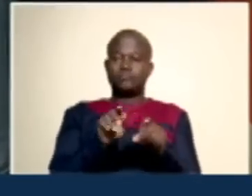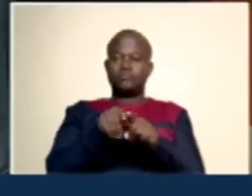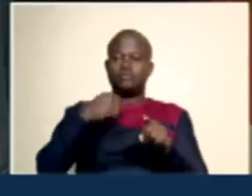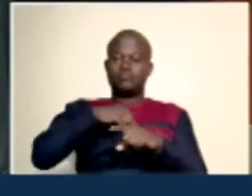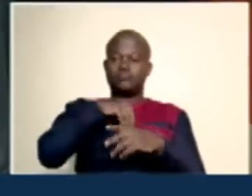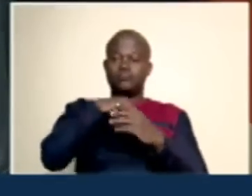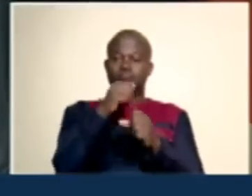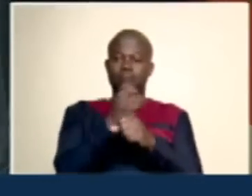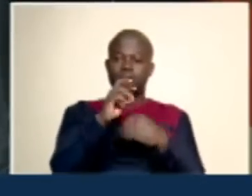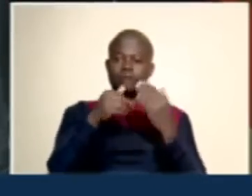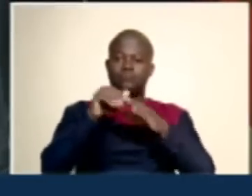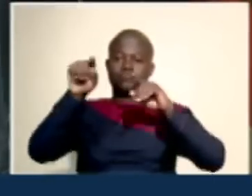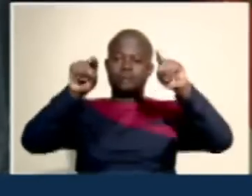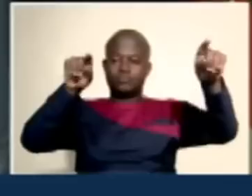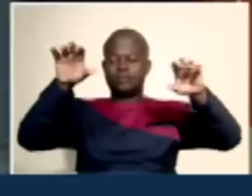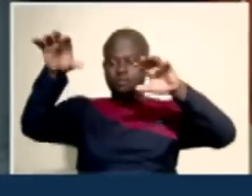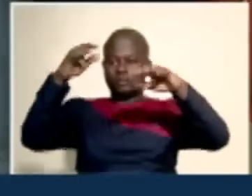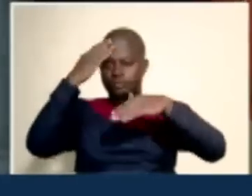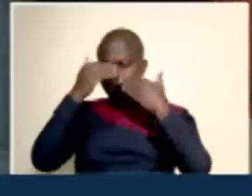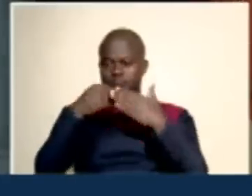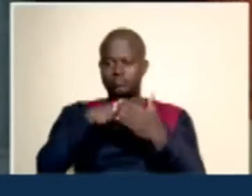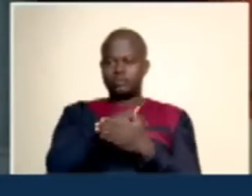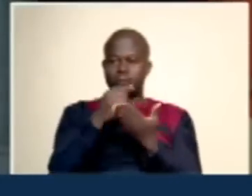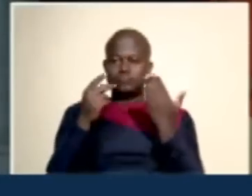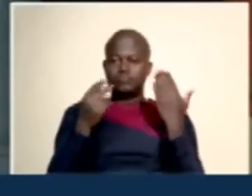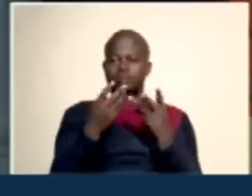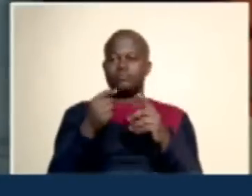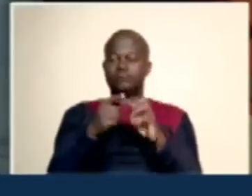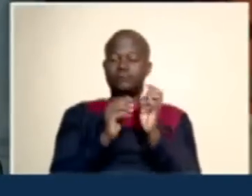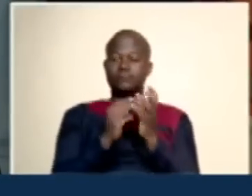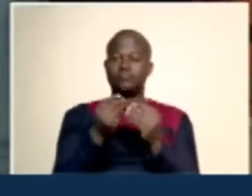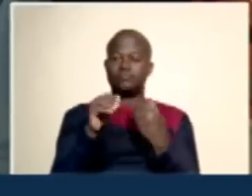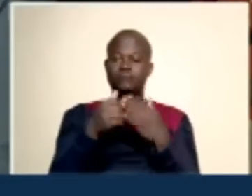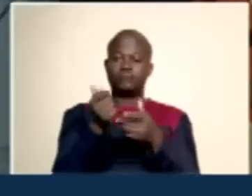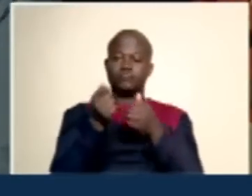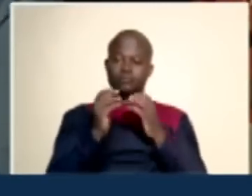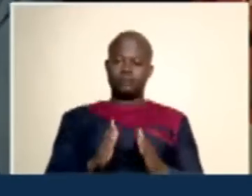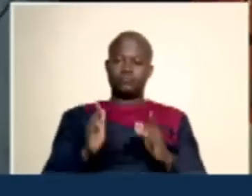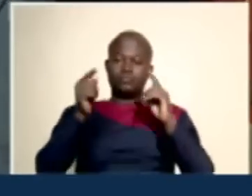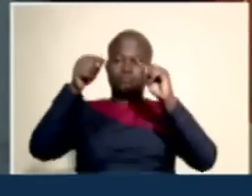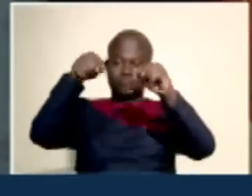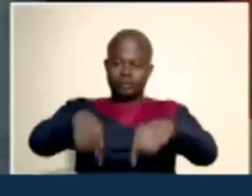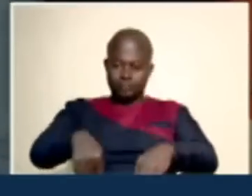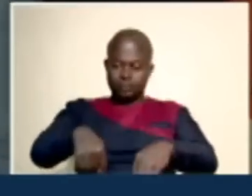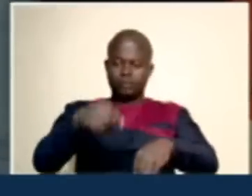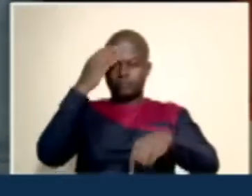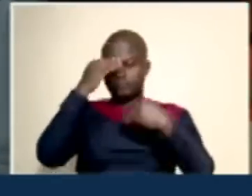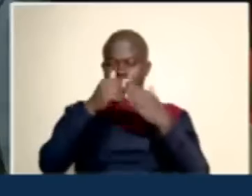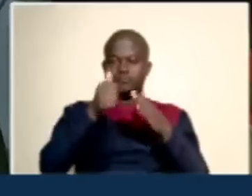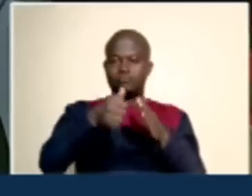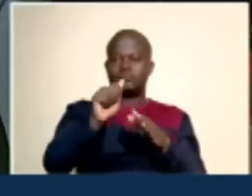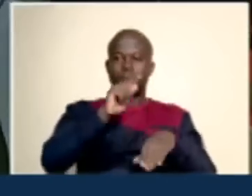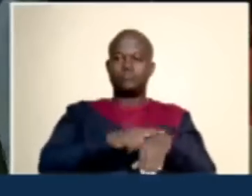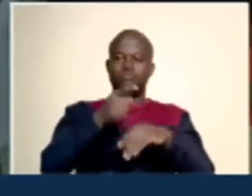turi mu kazi cyangwa turi kuri tere, kuko twaba tworohewe ariko bikanorohera n'umukiriya uje utugana, kuko icyo gihe